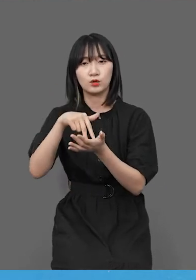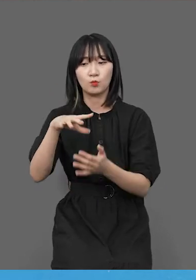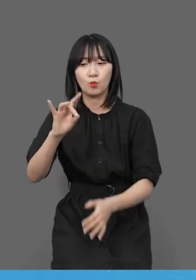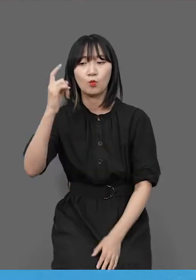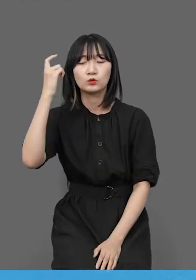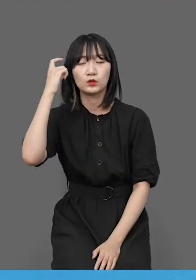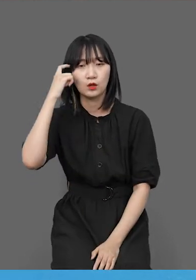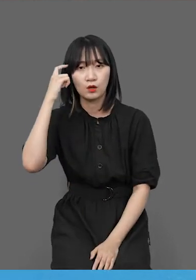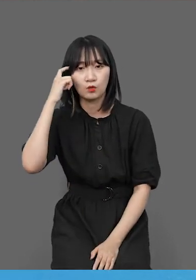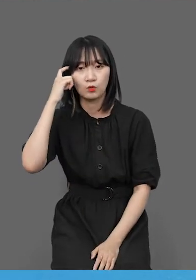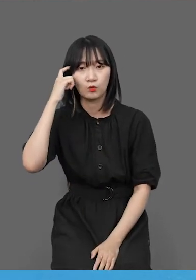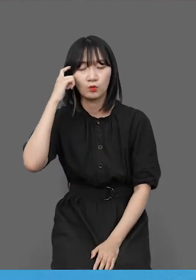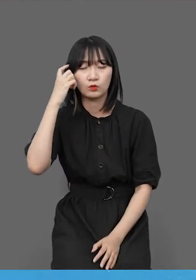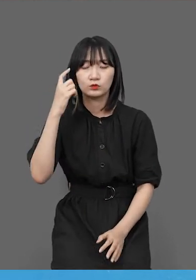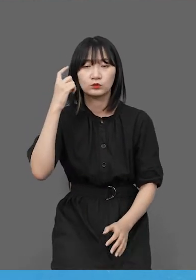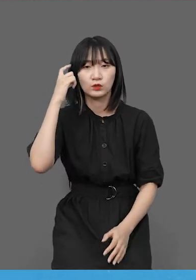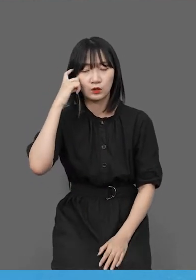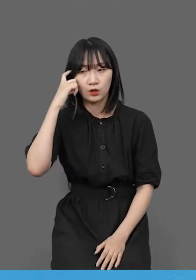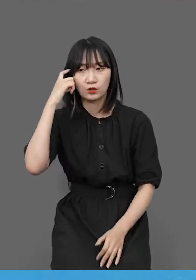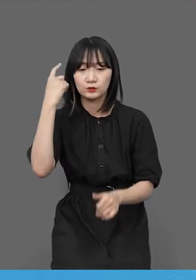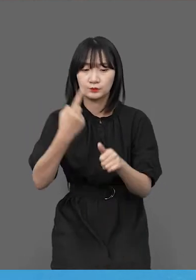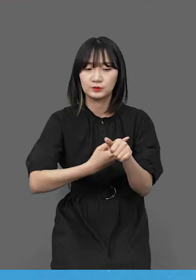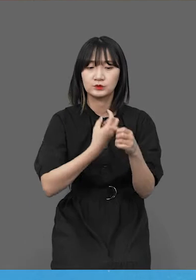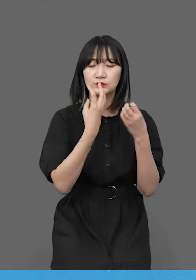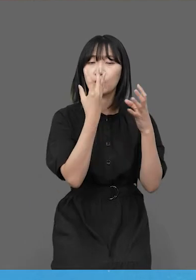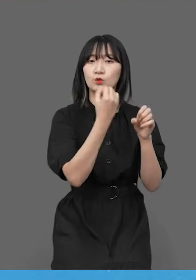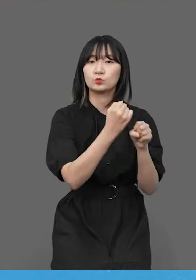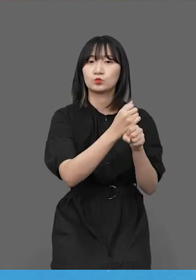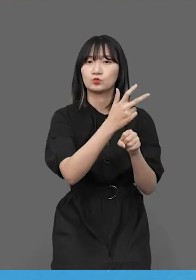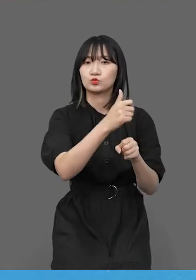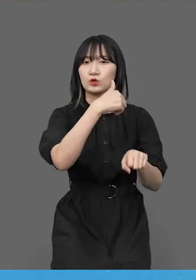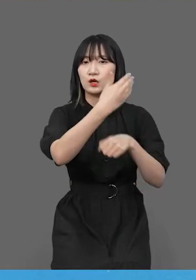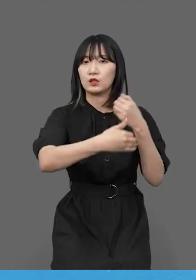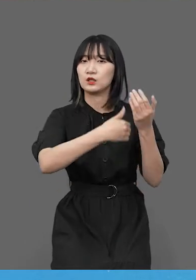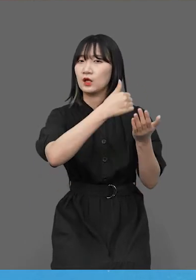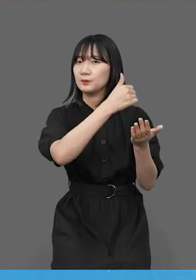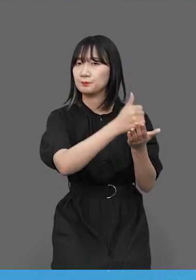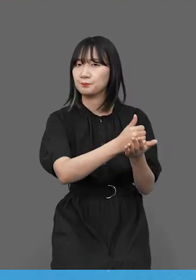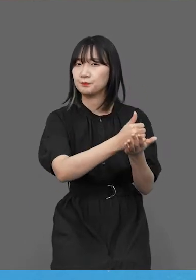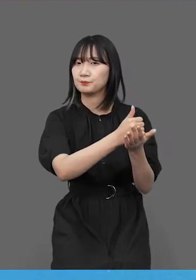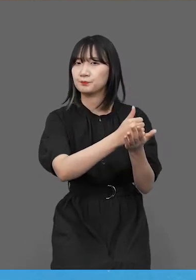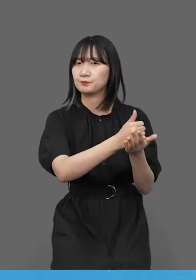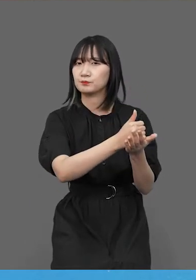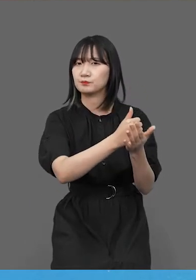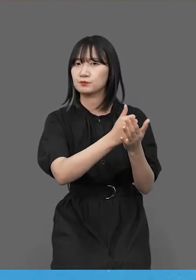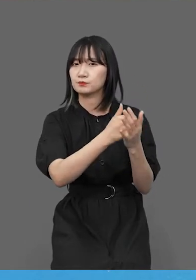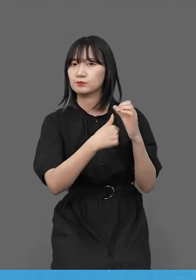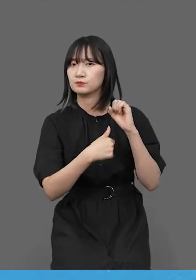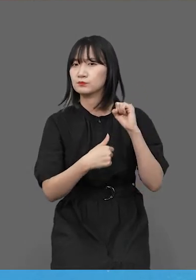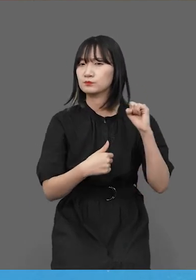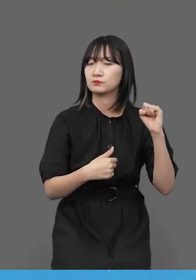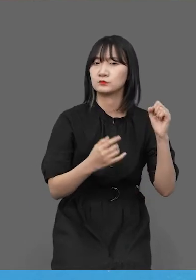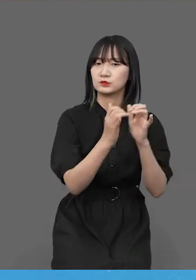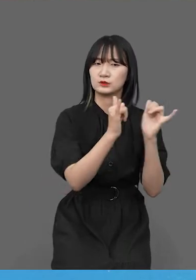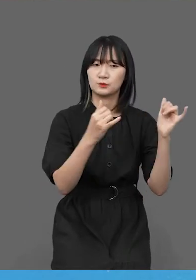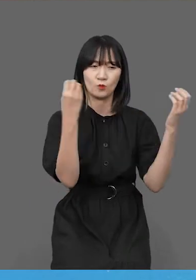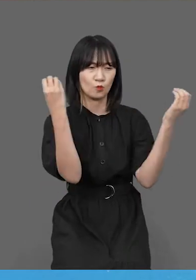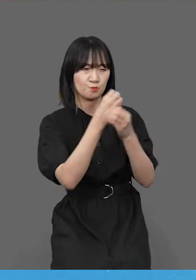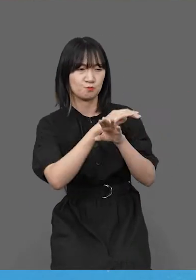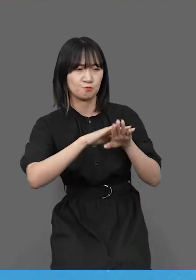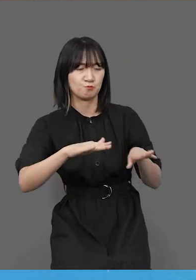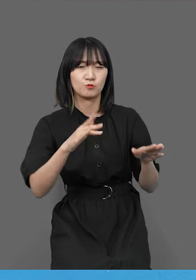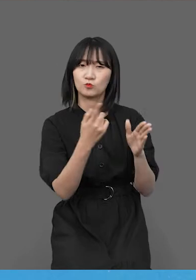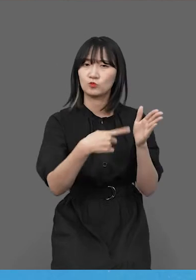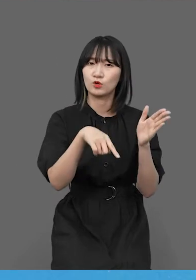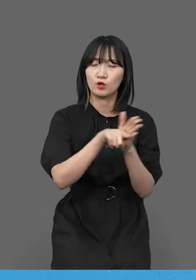그래야 창조주라고 하는 창조주 하나님에게 휘둘려 있는 그런 사람들의 오해를 풀